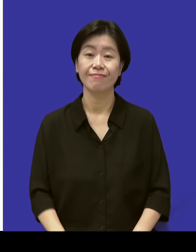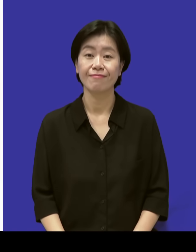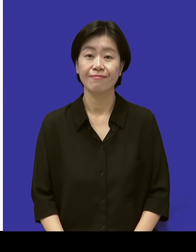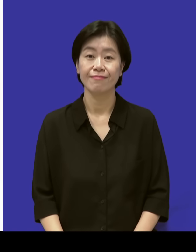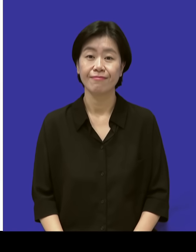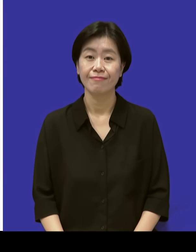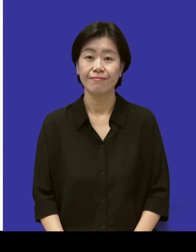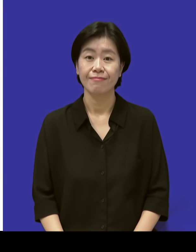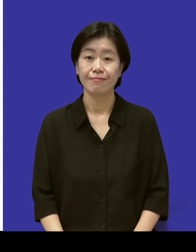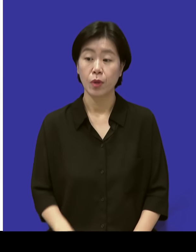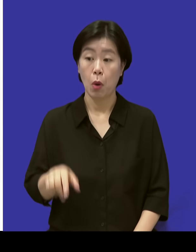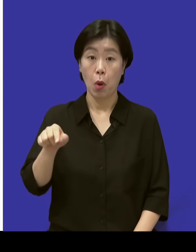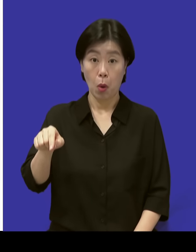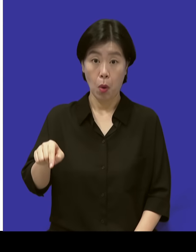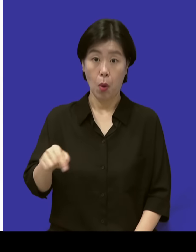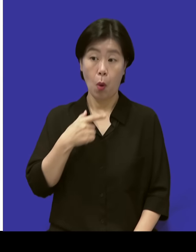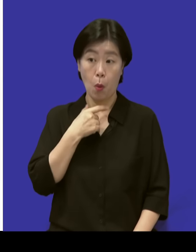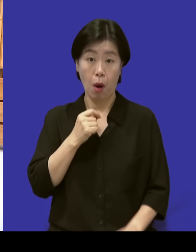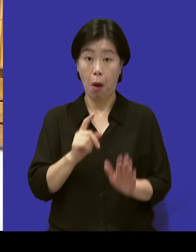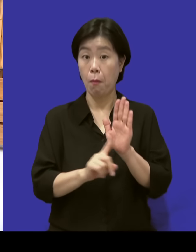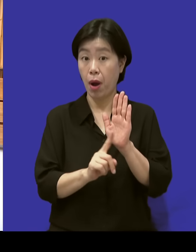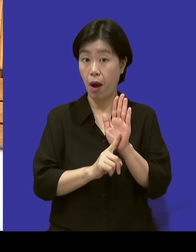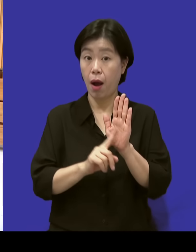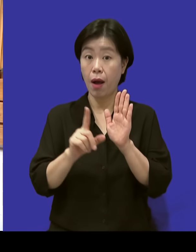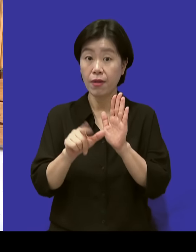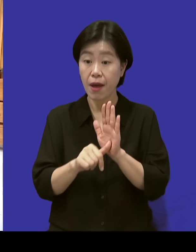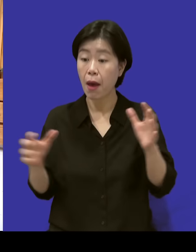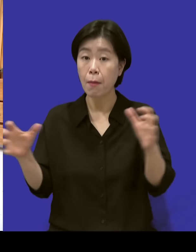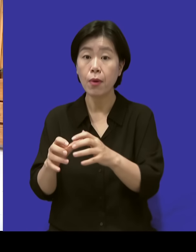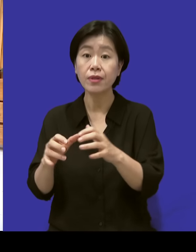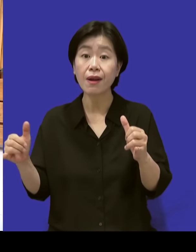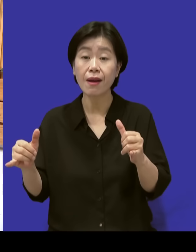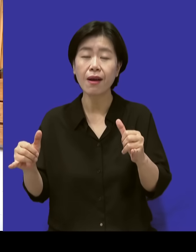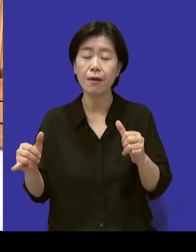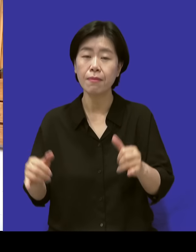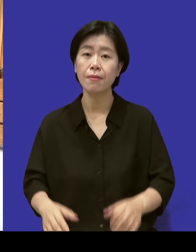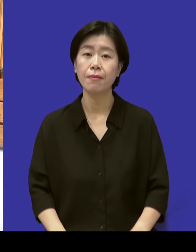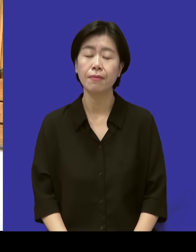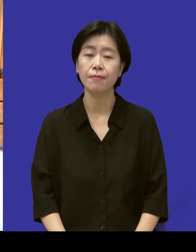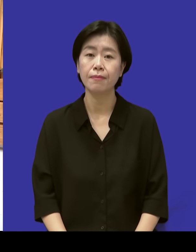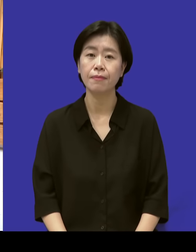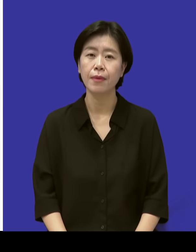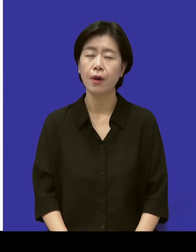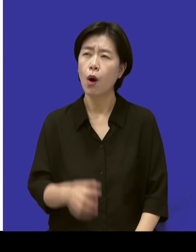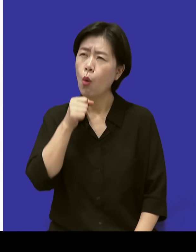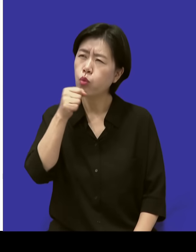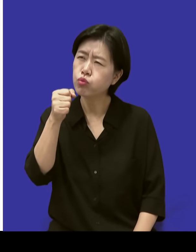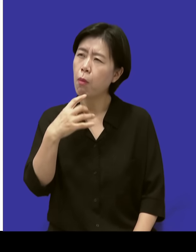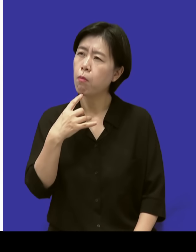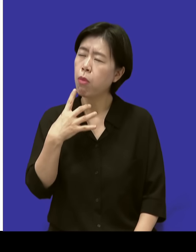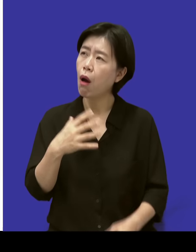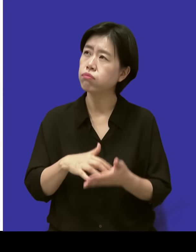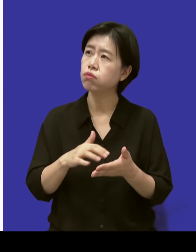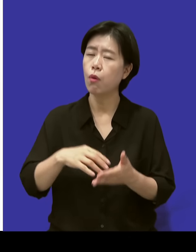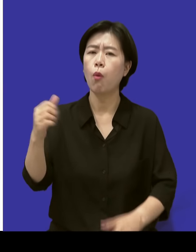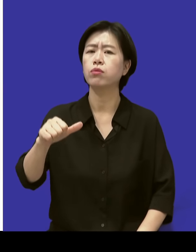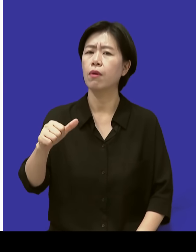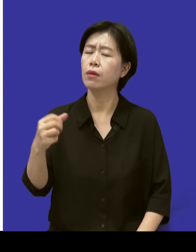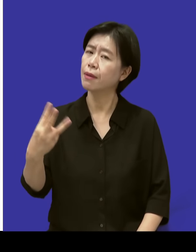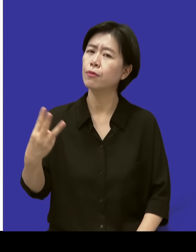인터뷰 그리고 오디션 보신 분들이 예. 한 3천 명 정도 되시고 전국에서 몸 좋다는 분들 다 나가신 거죠? 모르겠습니다. 일단은